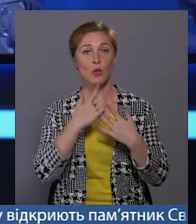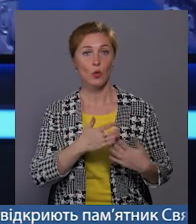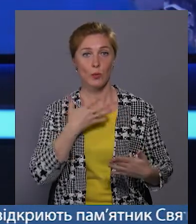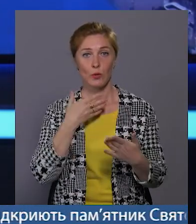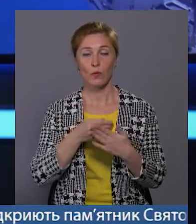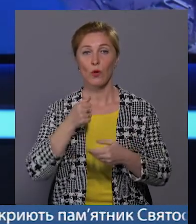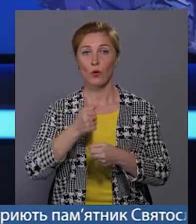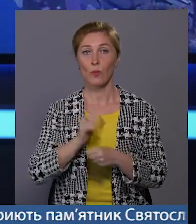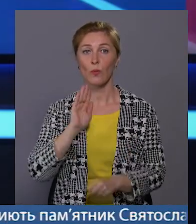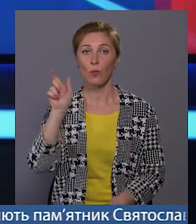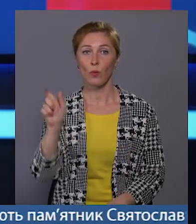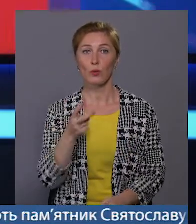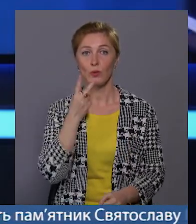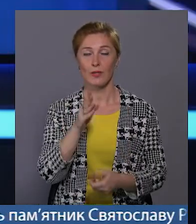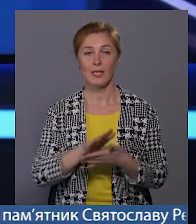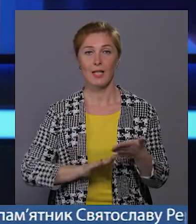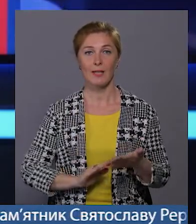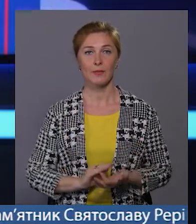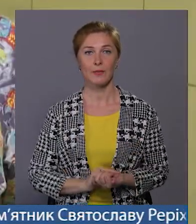роботу пані Ольга, дивіться далі.